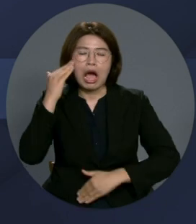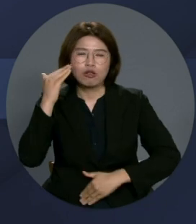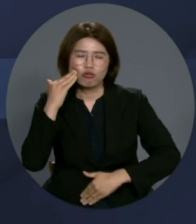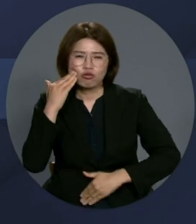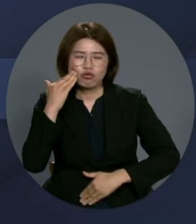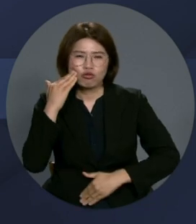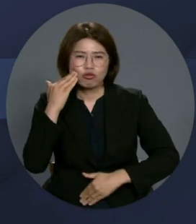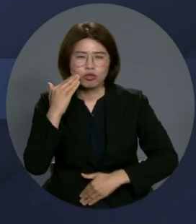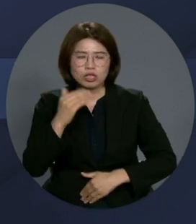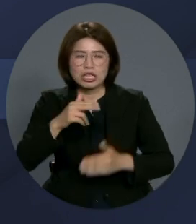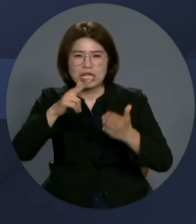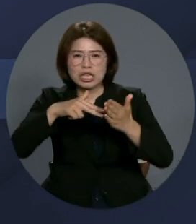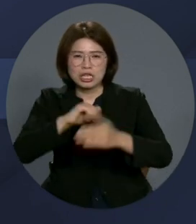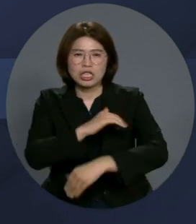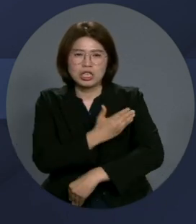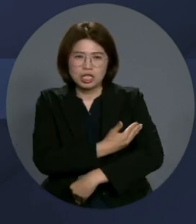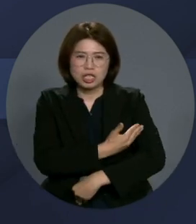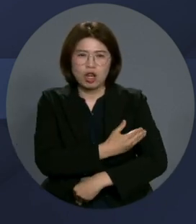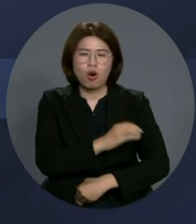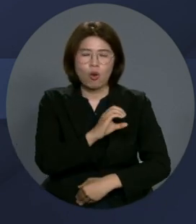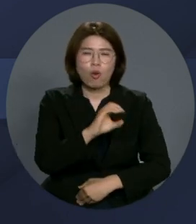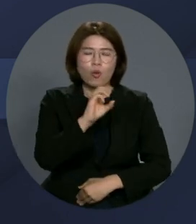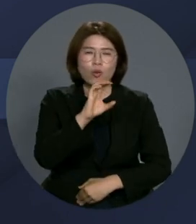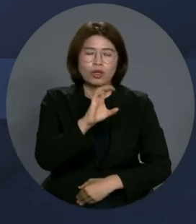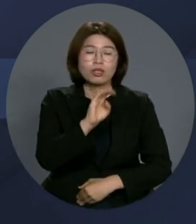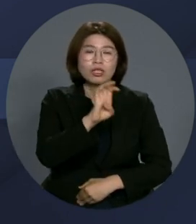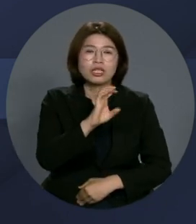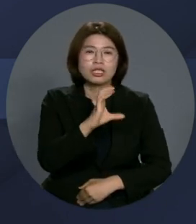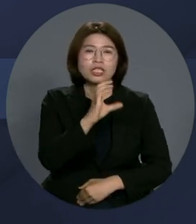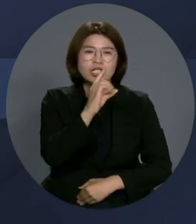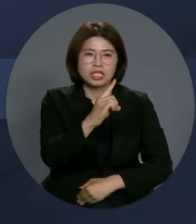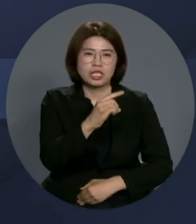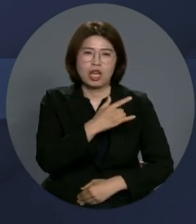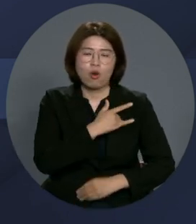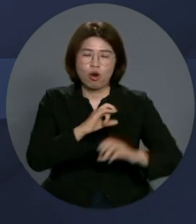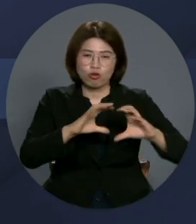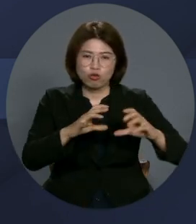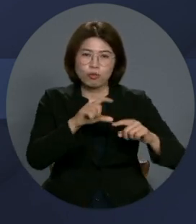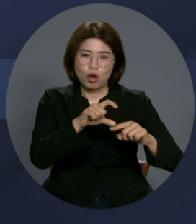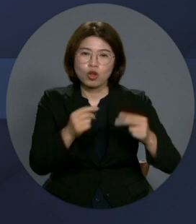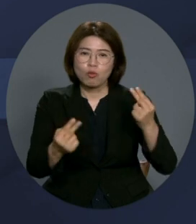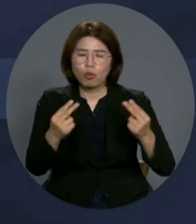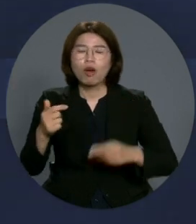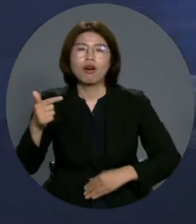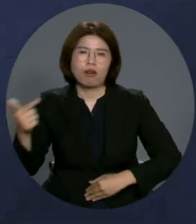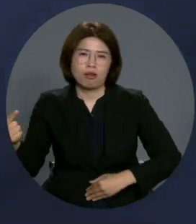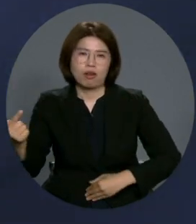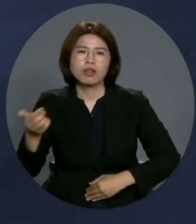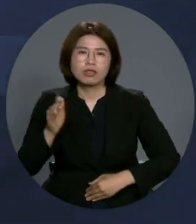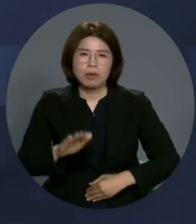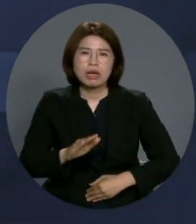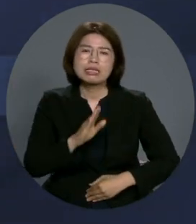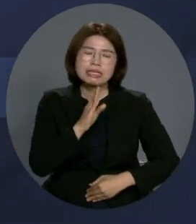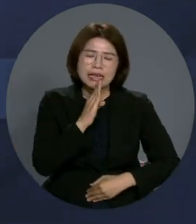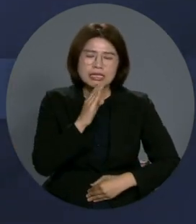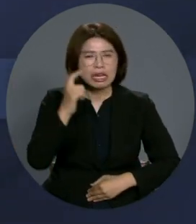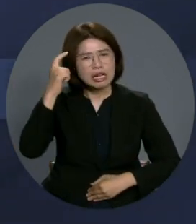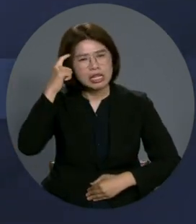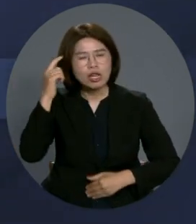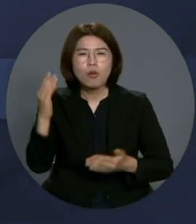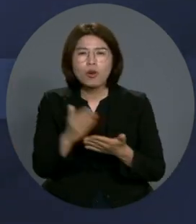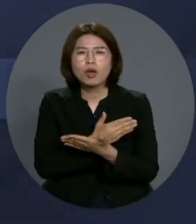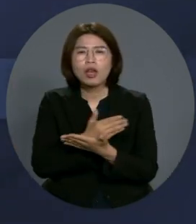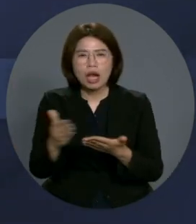능력은 OECD 회원국 평균보다 높게 나타나고 있습니다. 하지만 사실과 의견을 식별하는